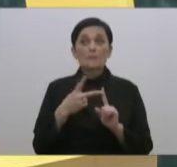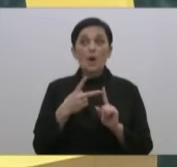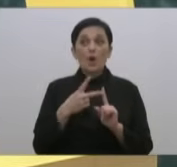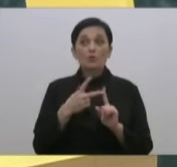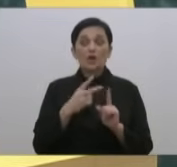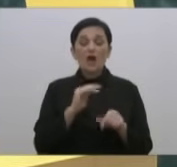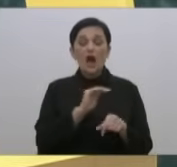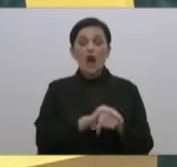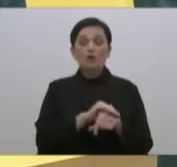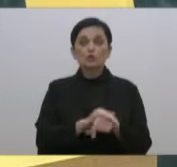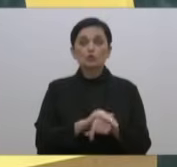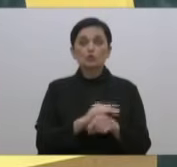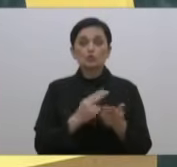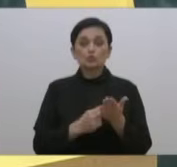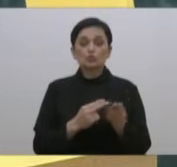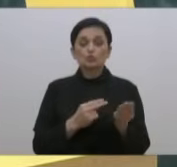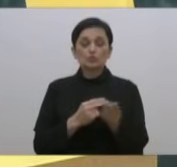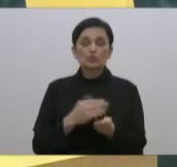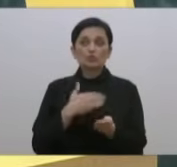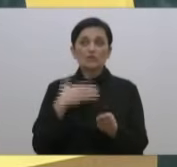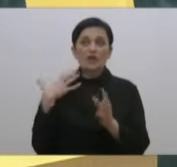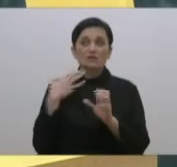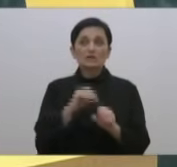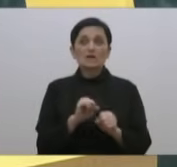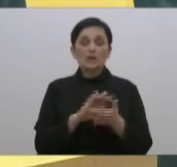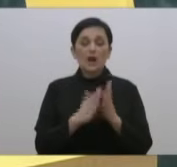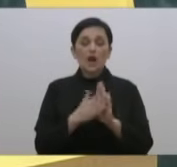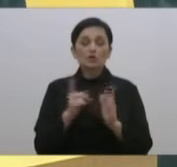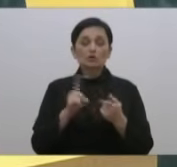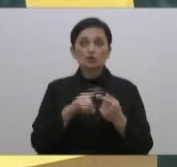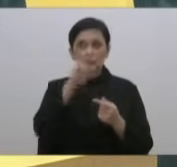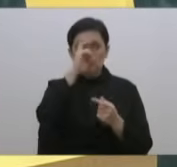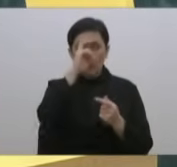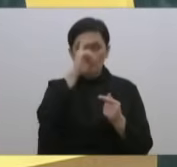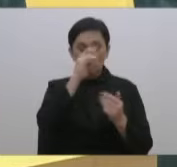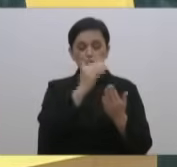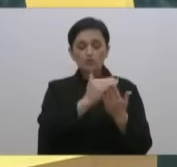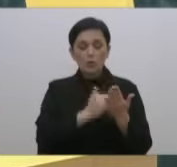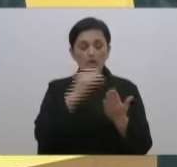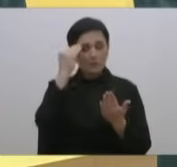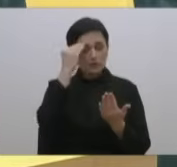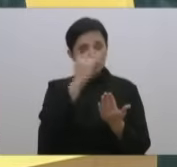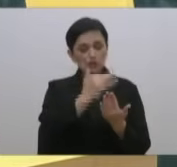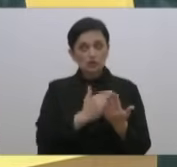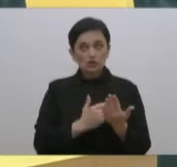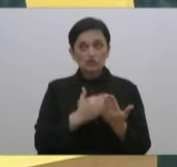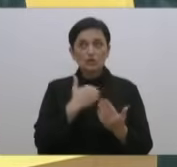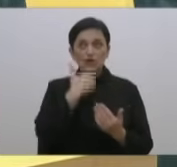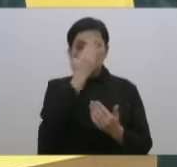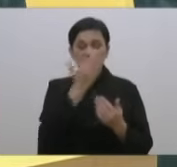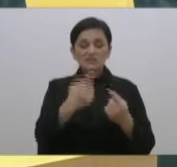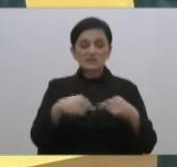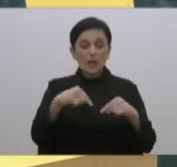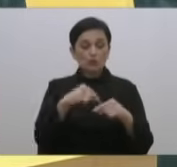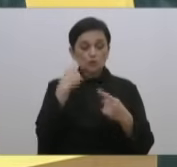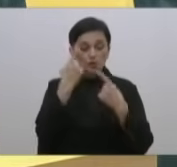არგუმენტს, თუ რითია განპირობებული ჩვენი მხარდაჭერა, ეს შეეხება სამთავრობო პროგრამის შინარს. კიდევ ერთხელ ჩვენ